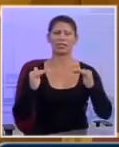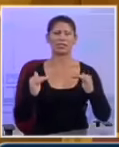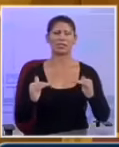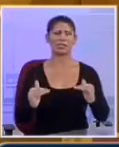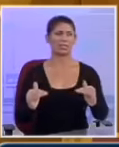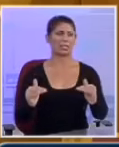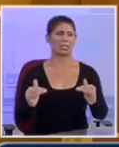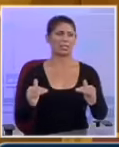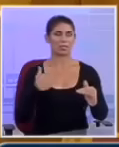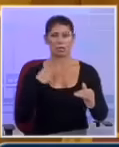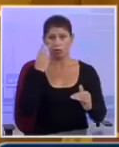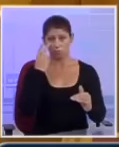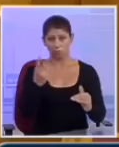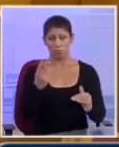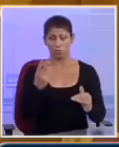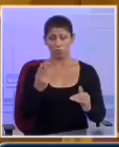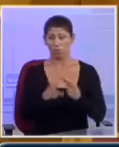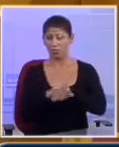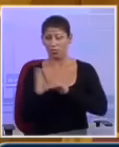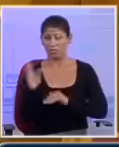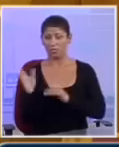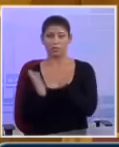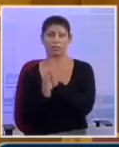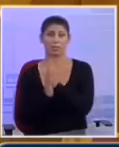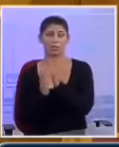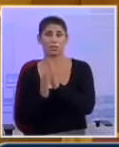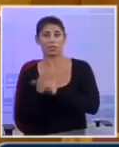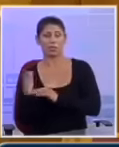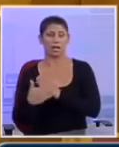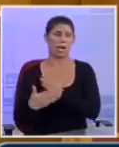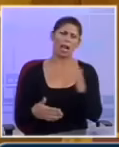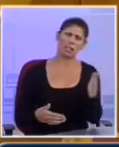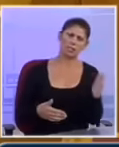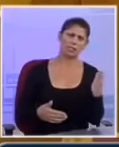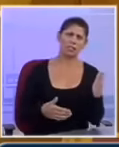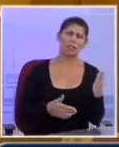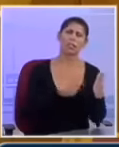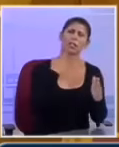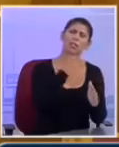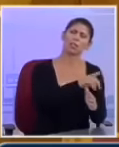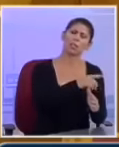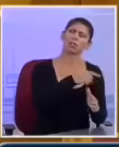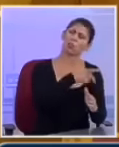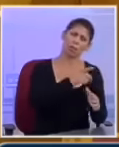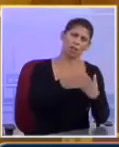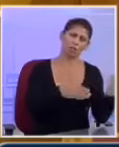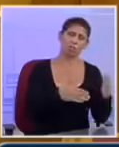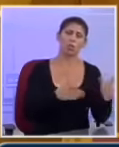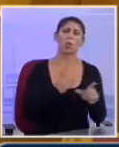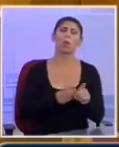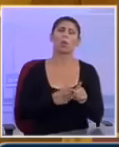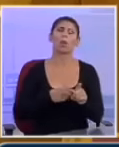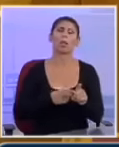βλέπω εδώ, οι δεξιοί χειροκροτούν το δεξιό, οι αριστεροί τον αριστερό, οι κουκουέδες το δικό τους και κανείς